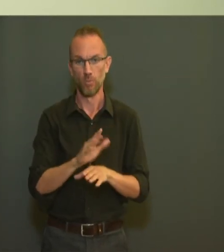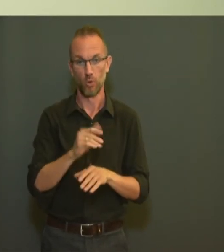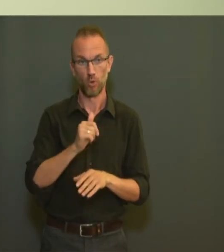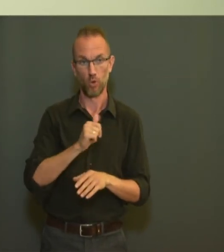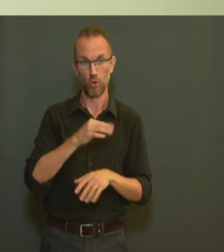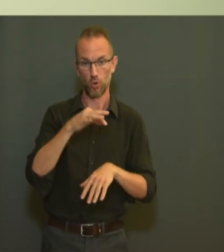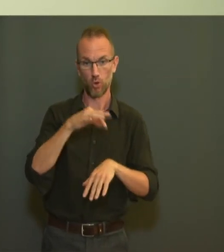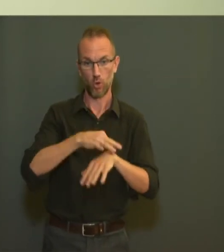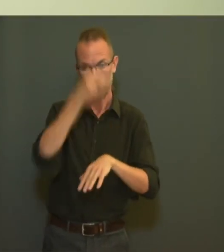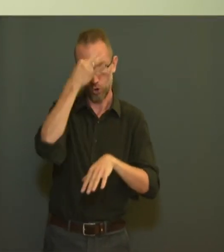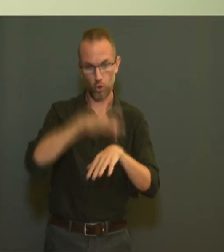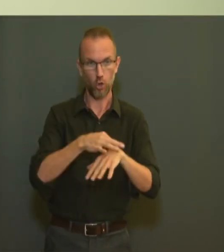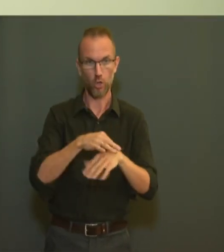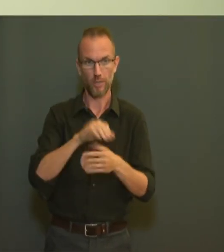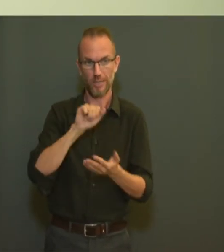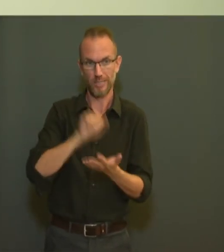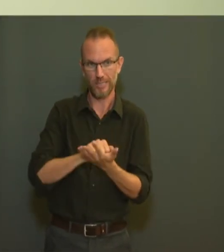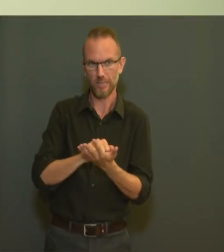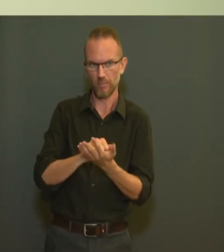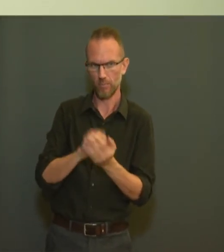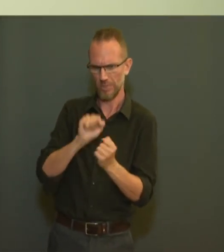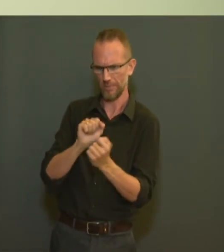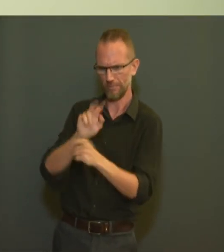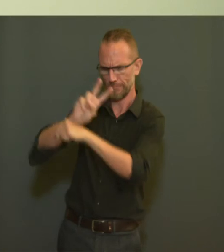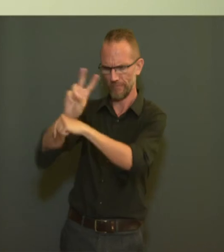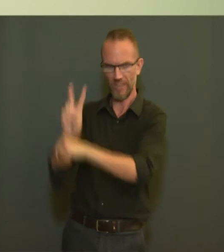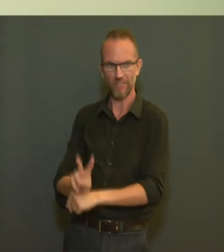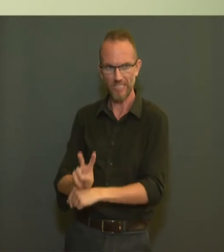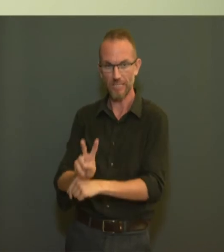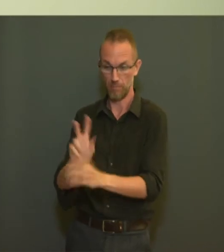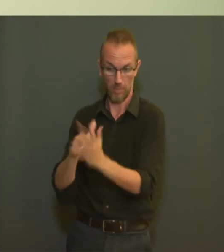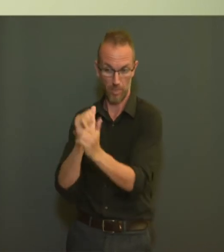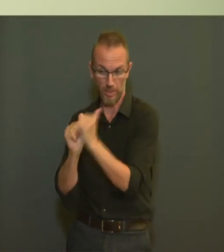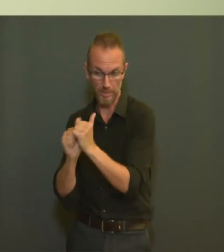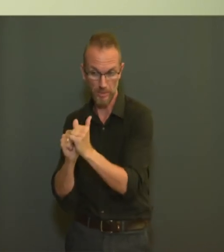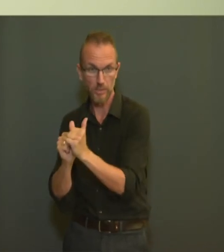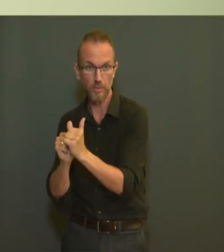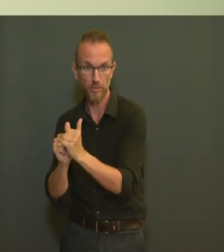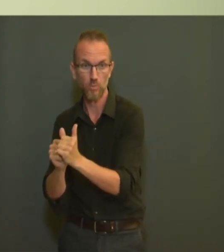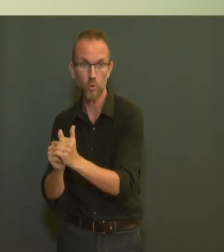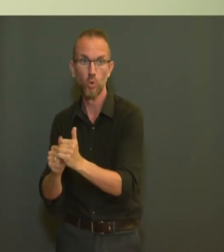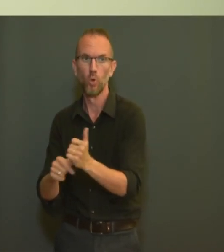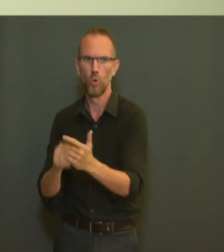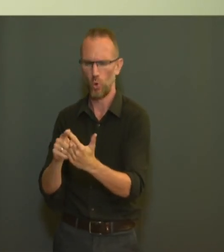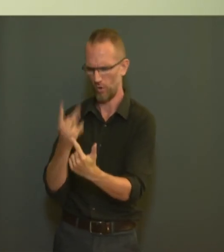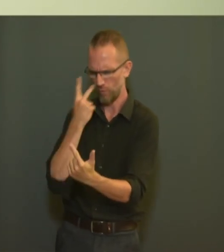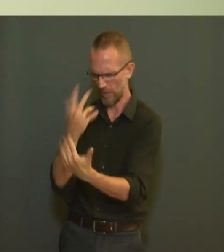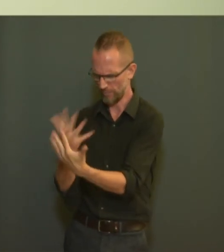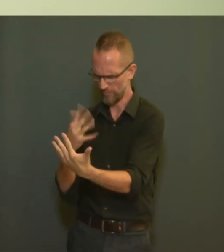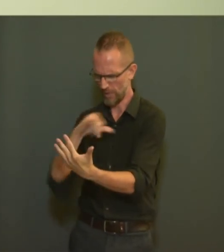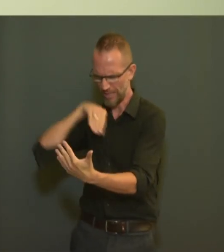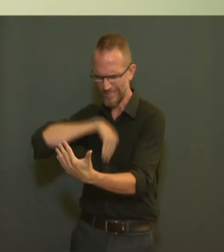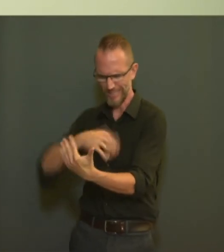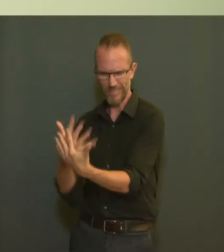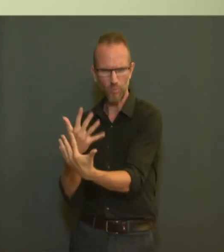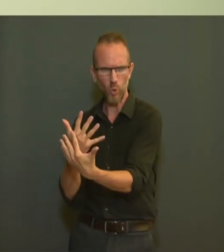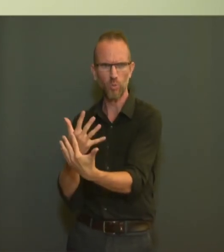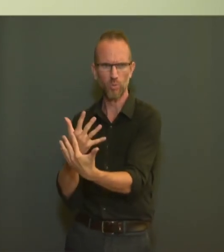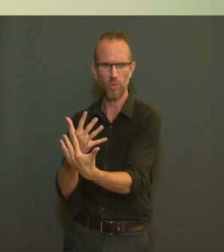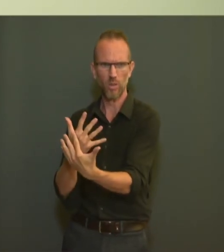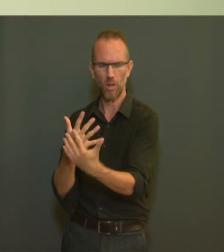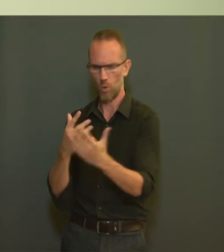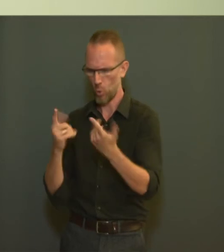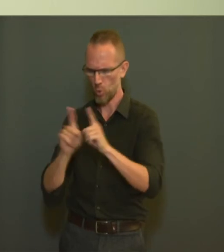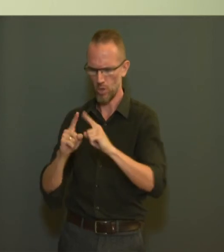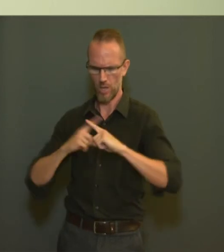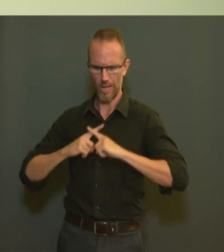aurait été fait chez son patient, sur base de la clinique que le patient présente, radiographie éventuellement, ou